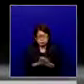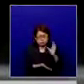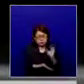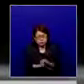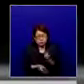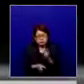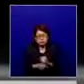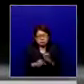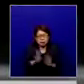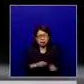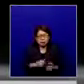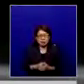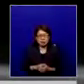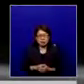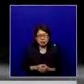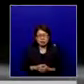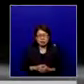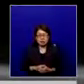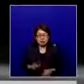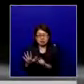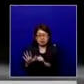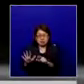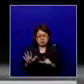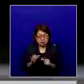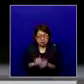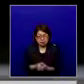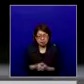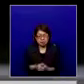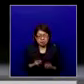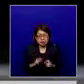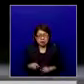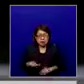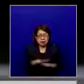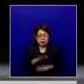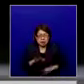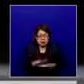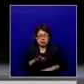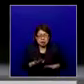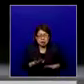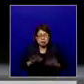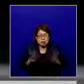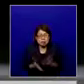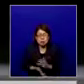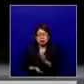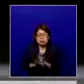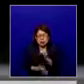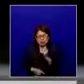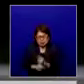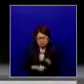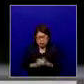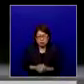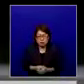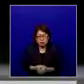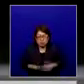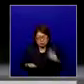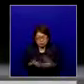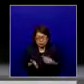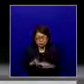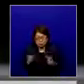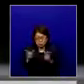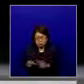งรู้ไหมครับทั้งระบบ5แสนล้านขาดหลักทรัพย์กู้ได้นะขาดหลักประกันต้องกู้